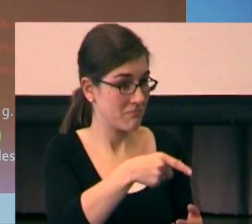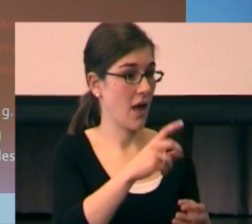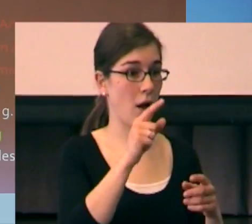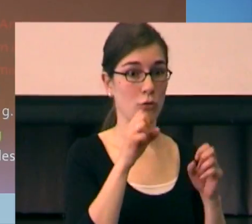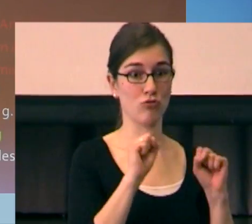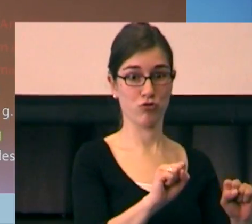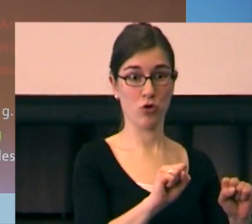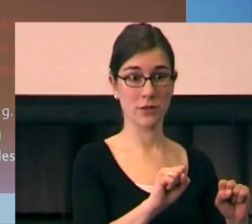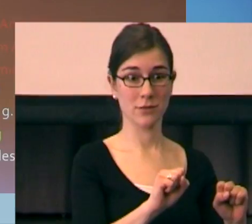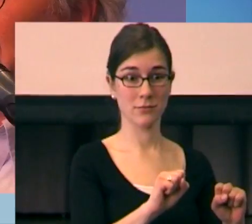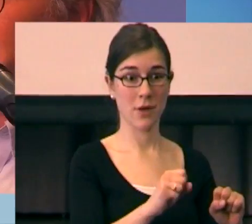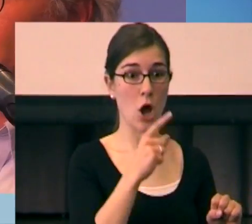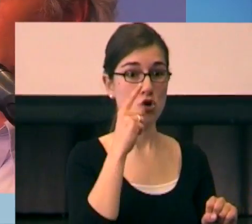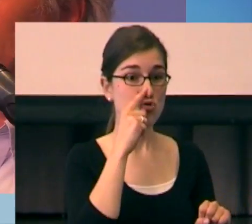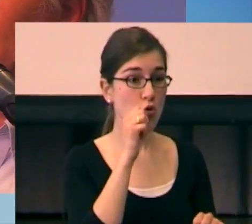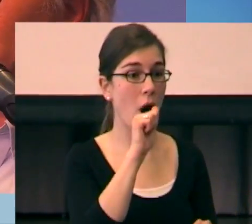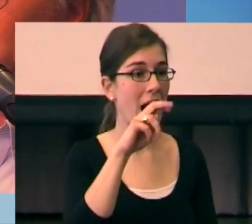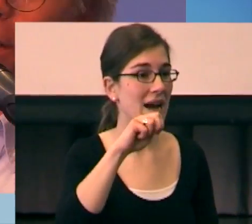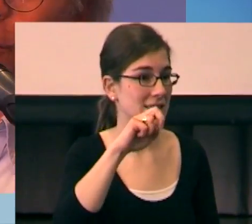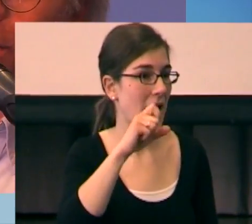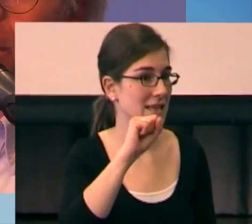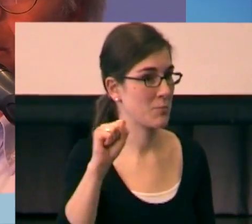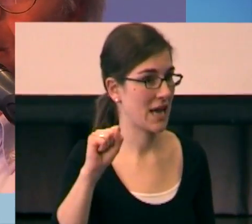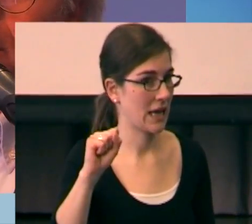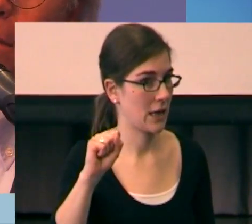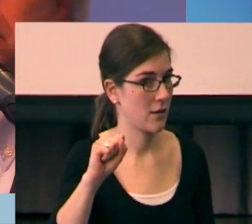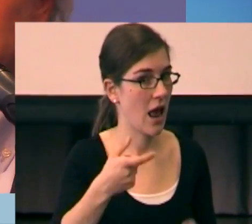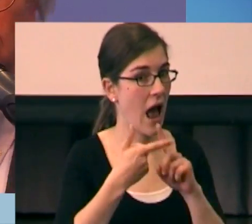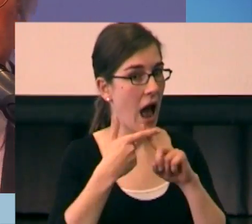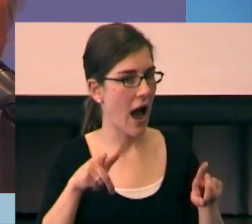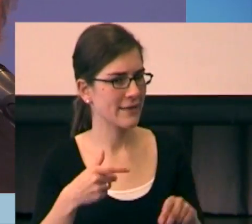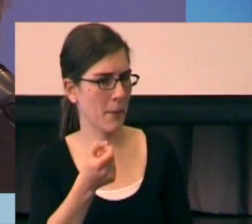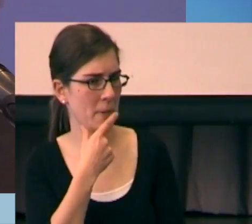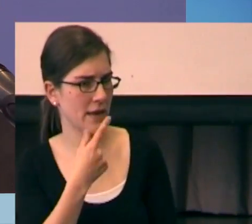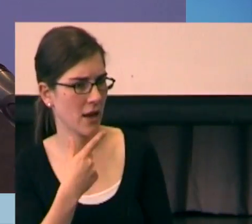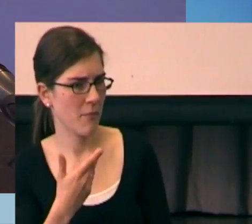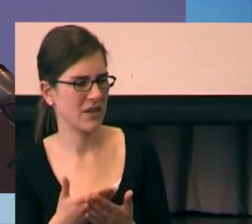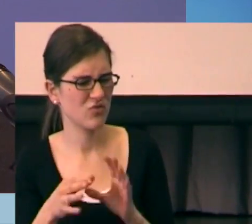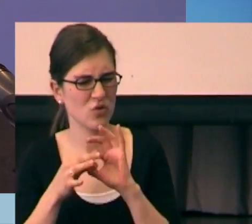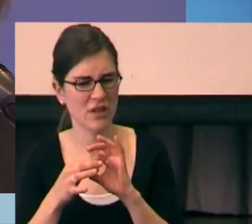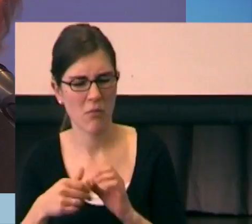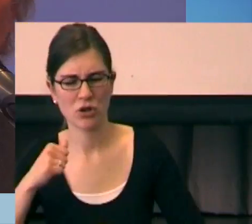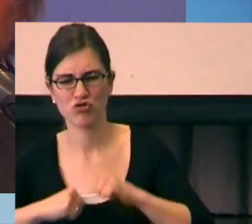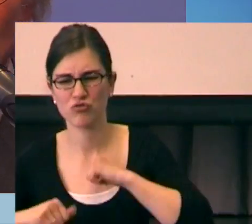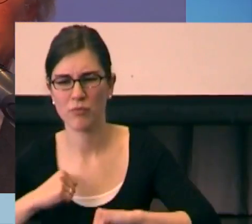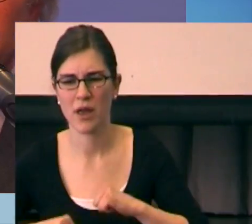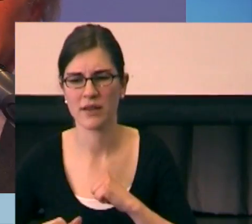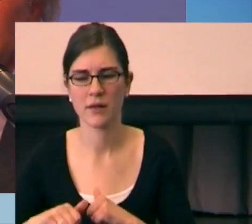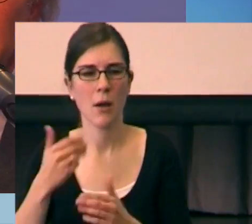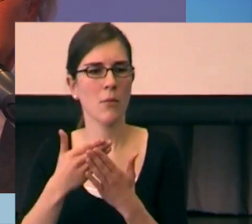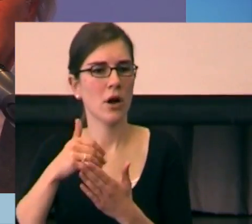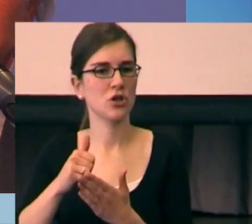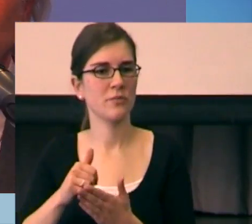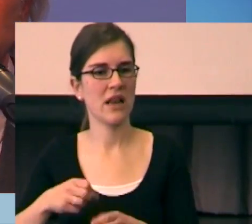gegeben. Nur Aspirin. Andere Medikamente aus dieser Gruppe, die man sonst bei Schmerzen, die man bei Arthrose,